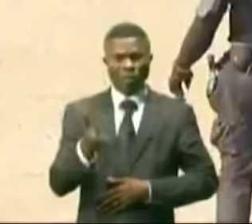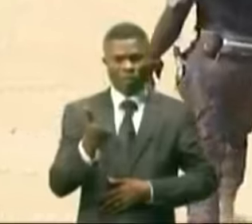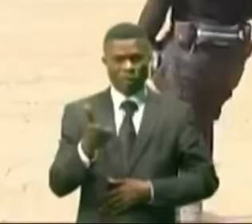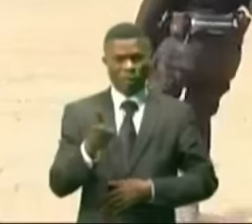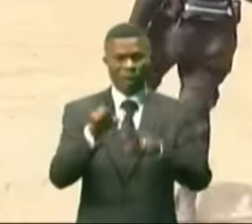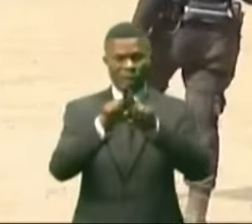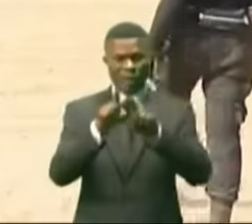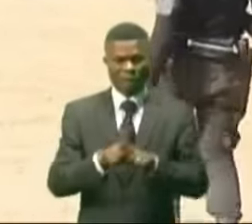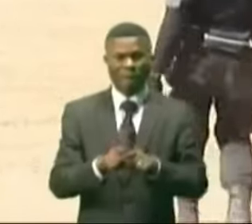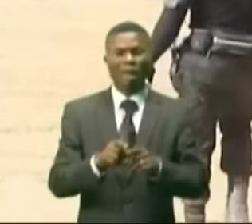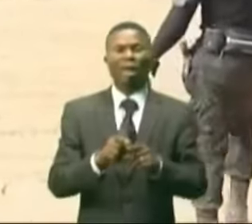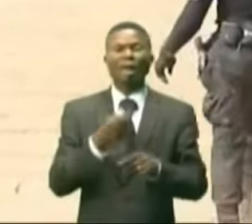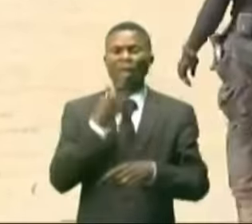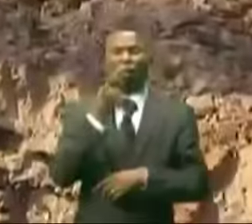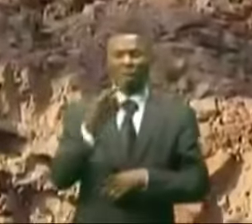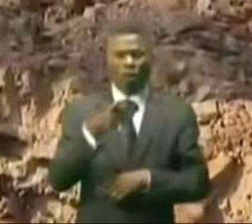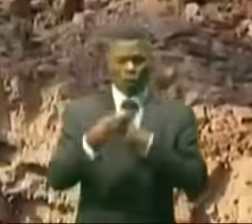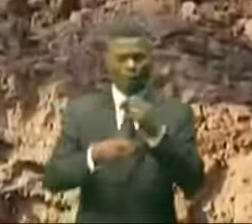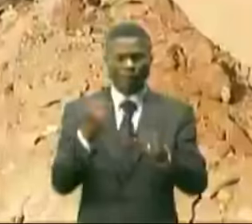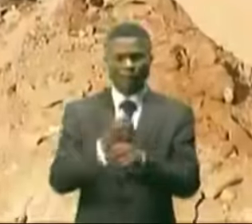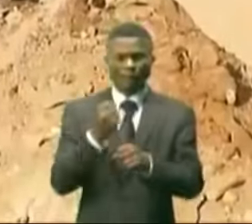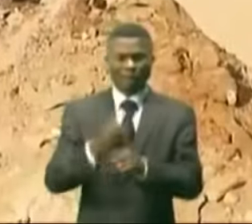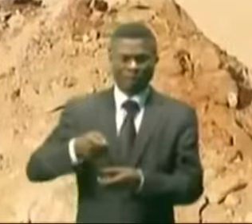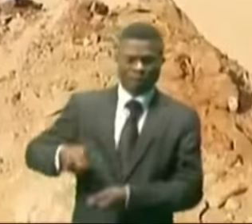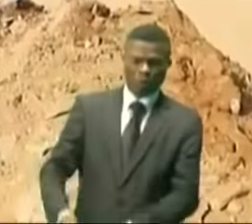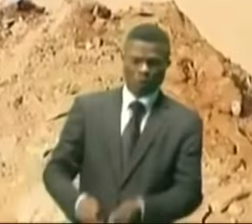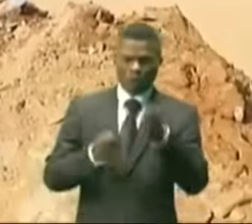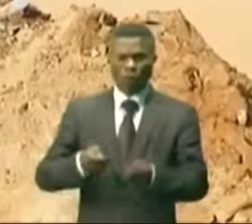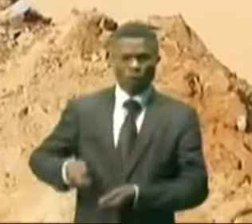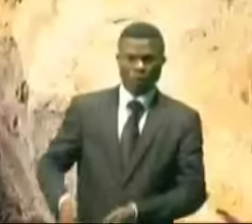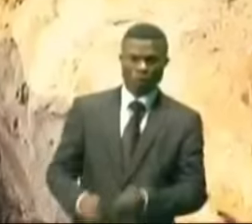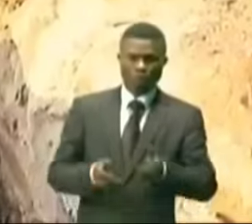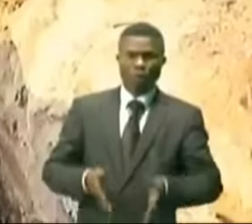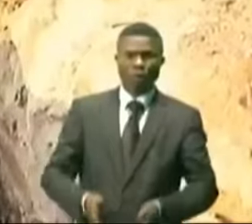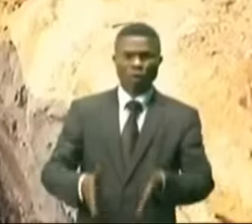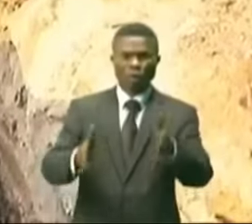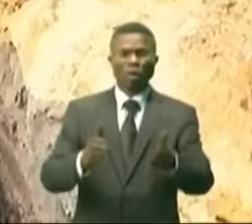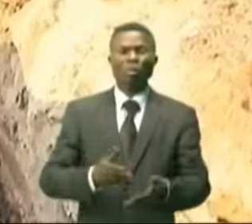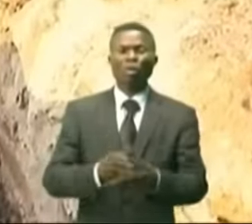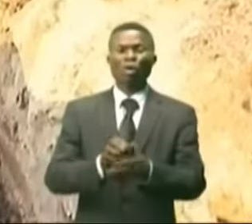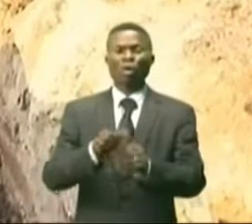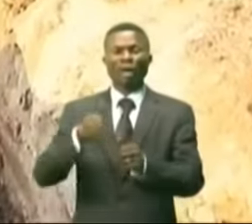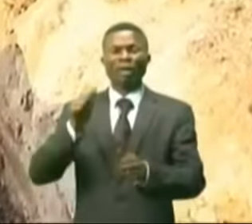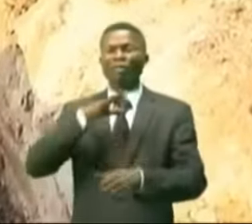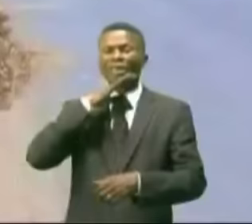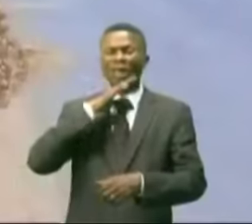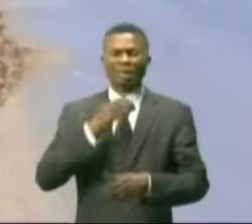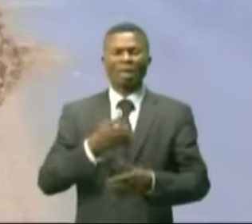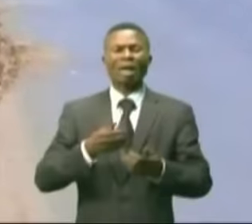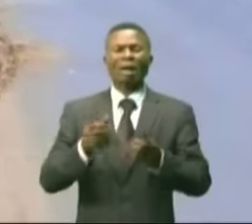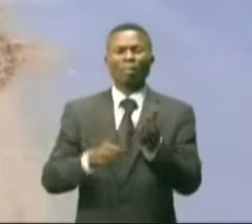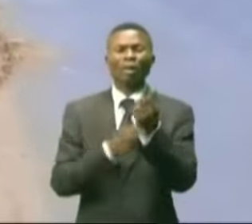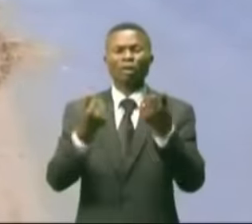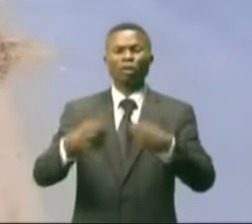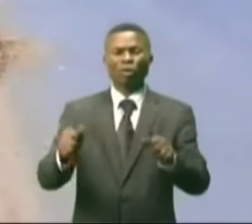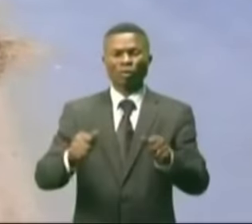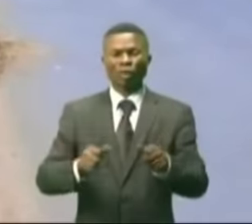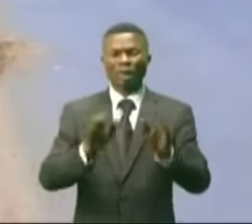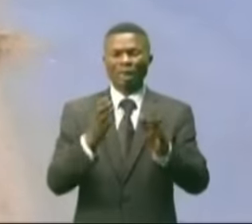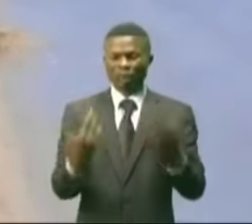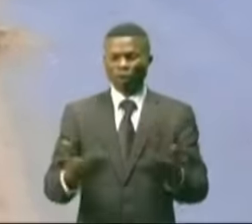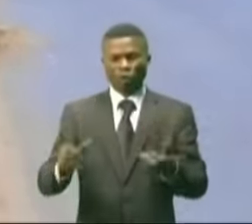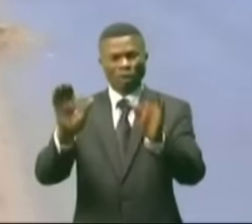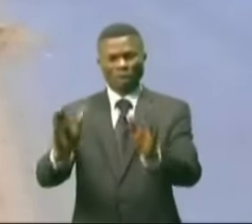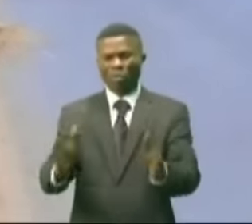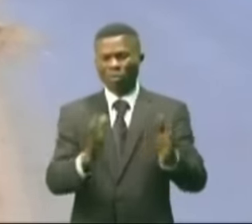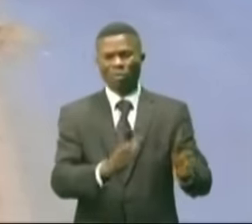aussi initié les travaux d'écurage d'une tranchée qui va sans doute empêcher les vendeurs du sable d'exposer leurs